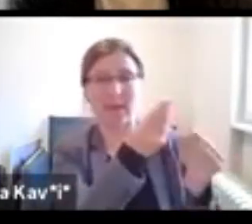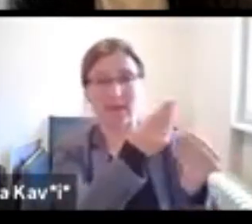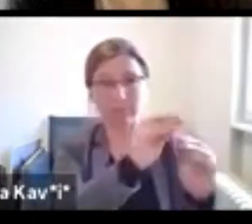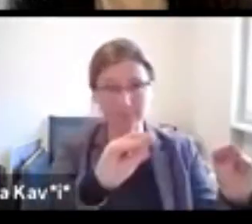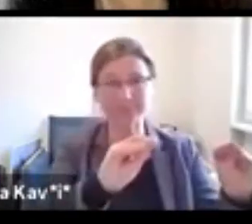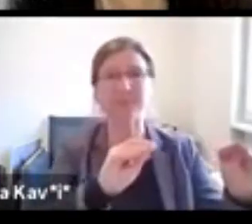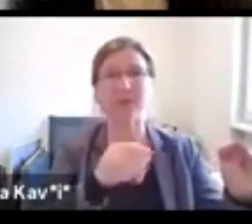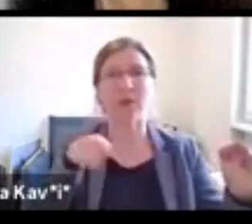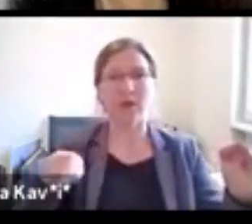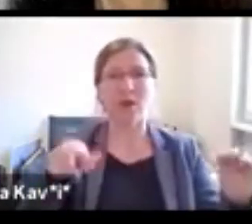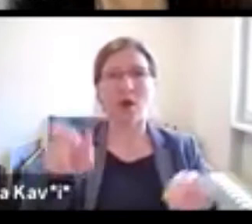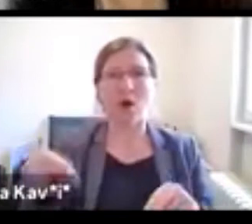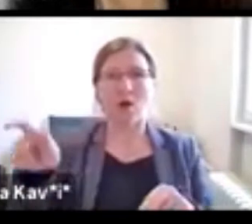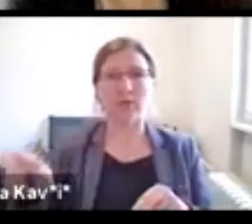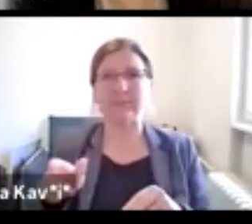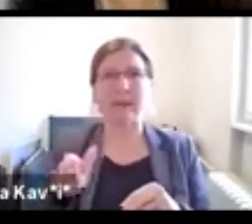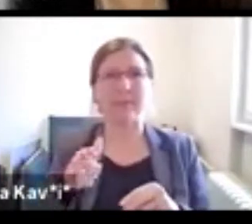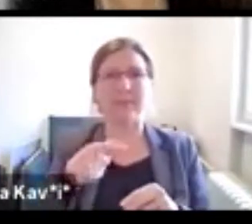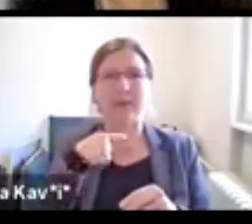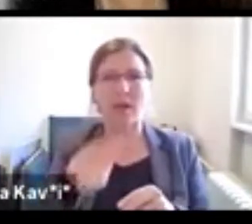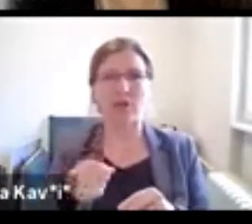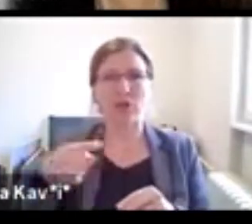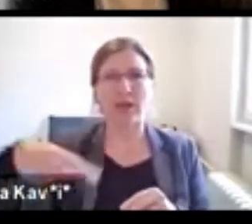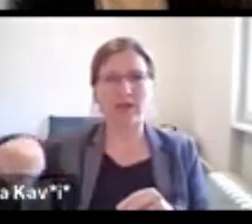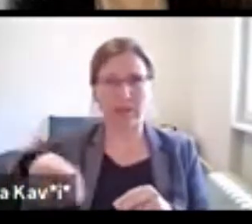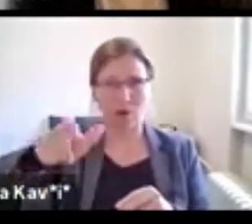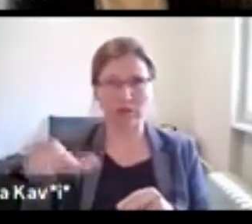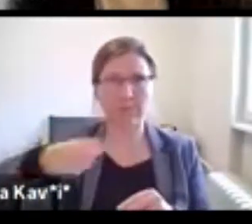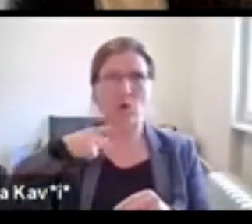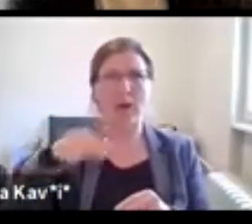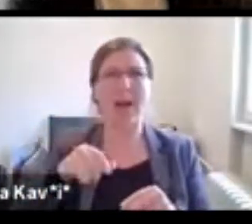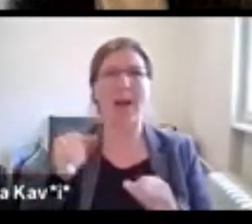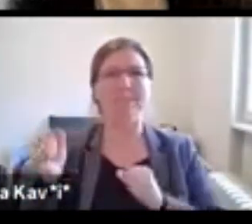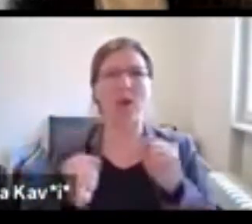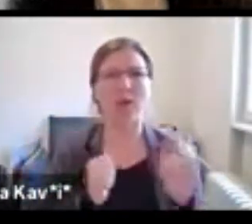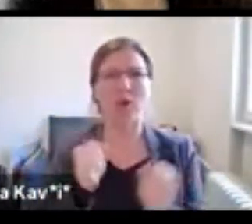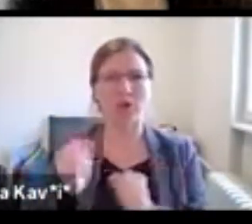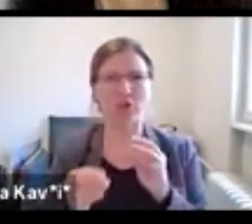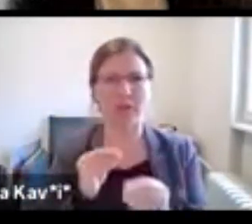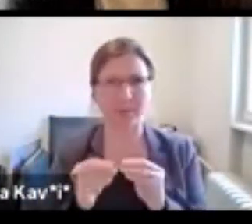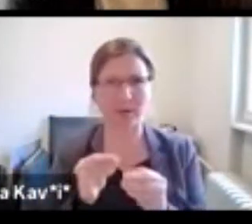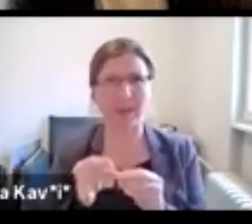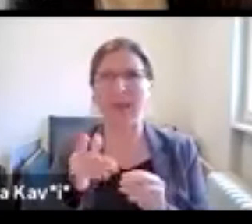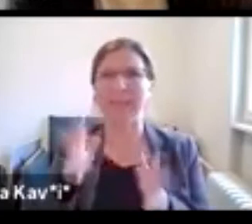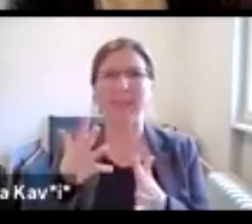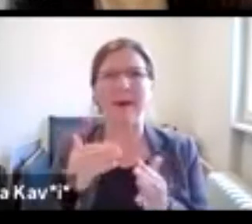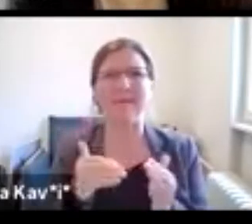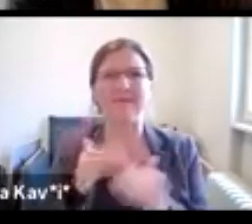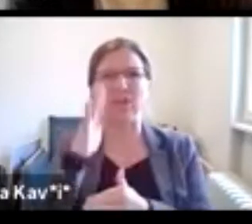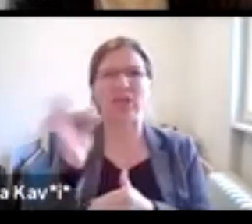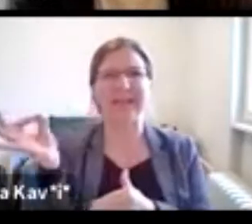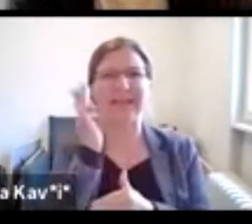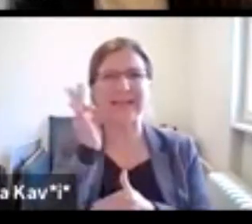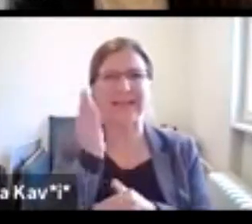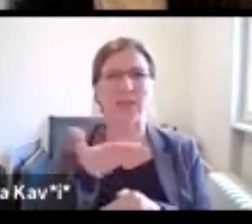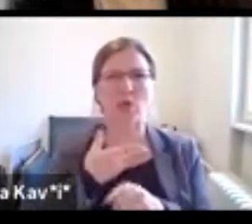urođeni rizik, pojačani rizik od oboljevanja, odnosno zaraze i oboljevanja od COVID-19 bolesti. Međutim,